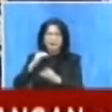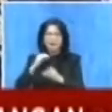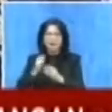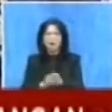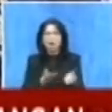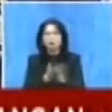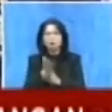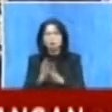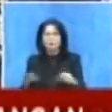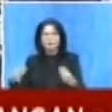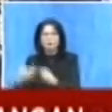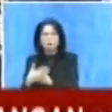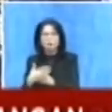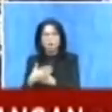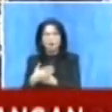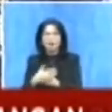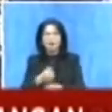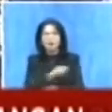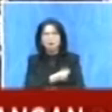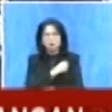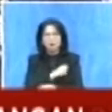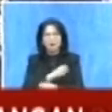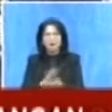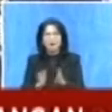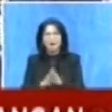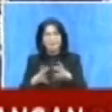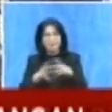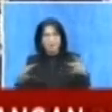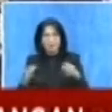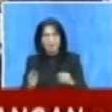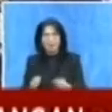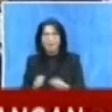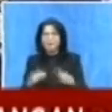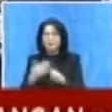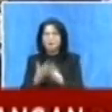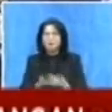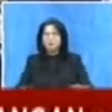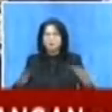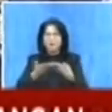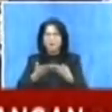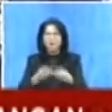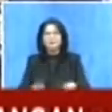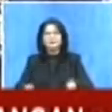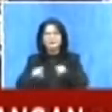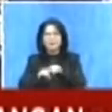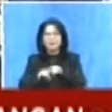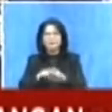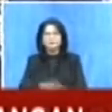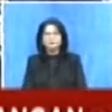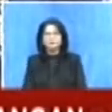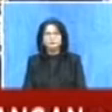implementasi perlindungan sosial dan pengembangan skema perlindungan sosial adaptif. Untuk